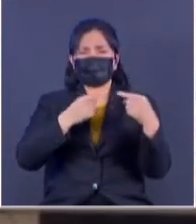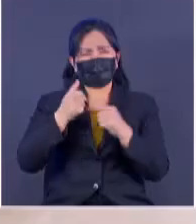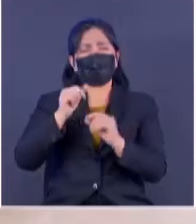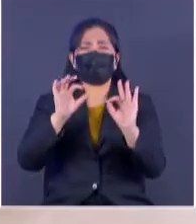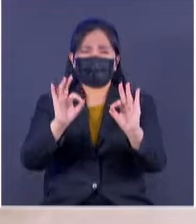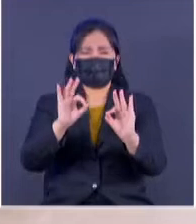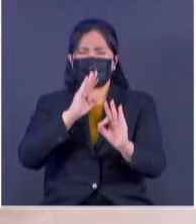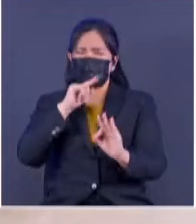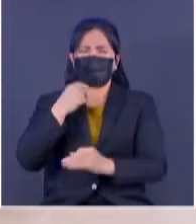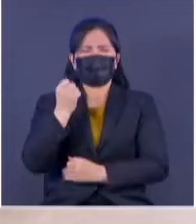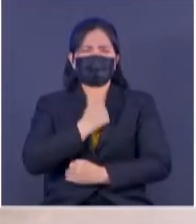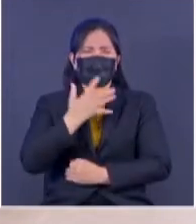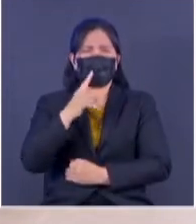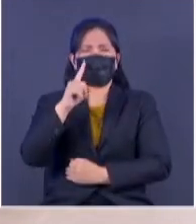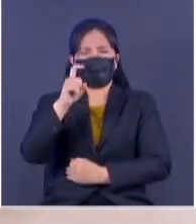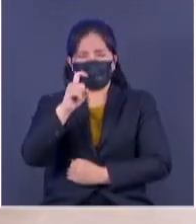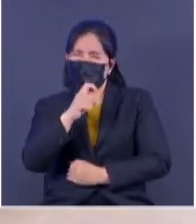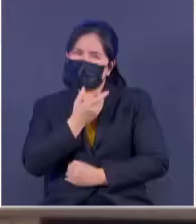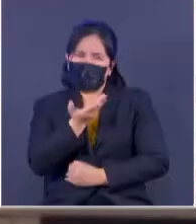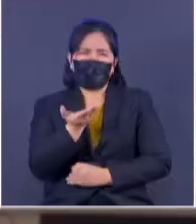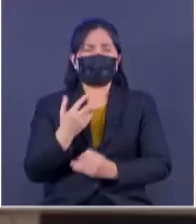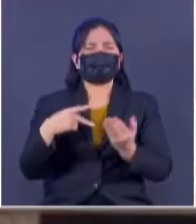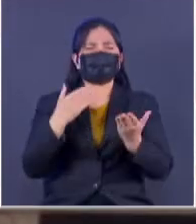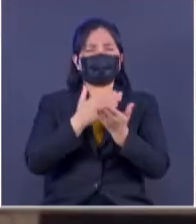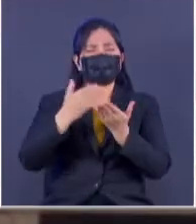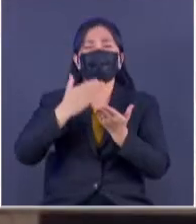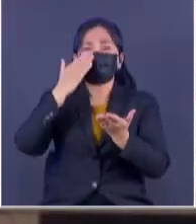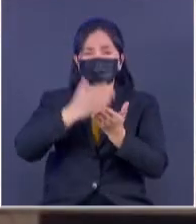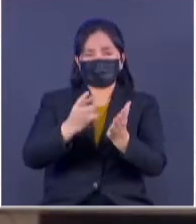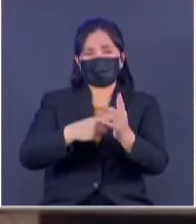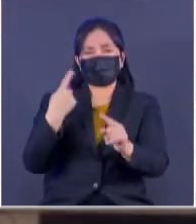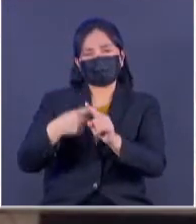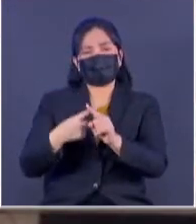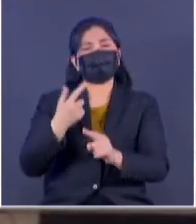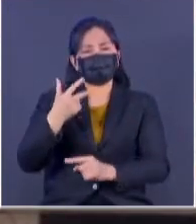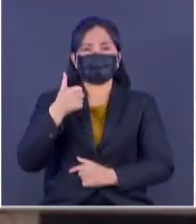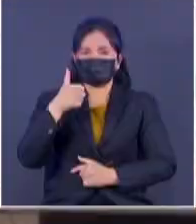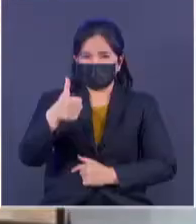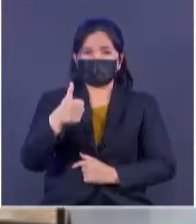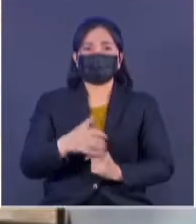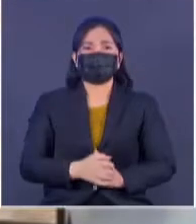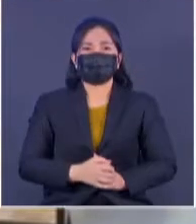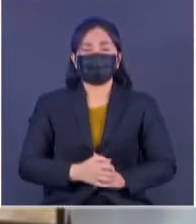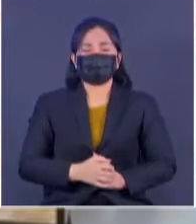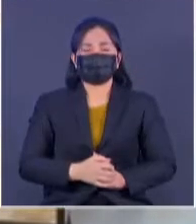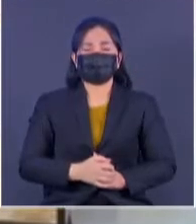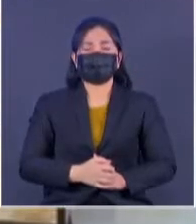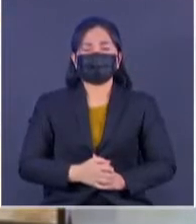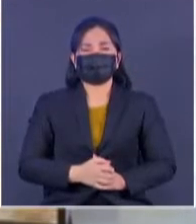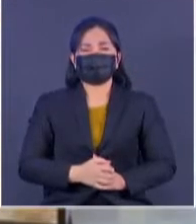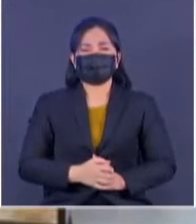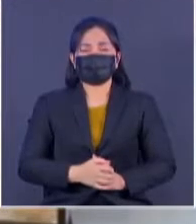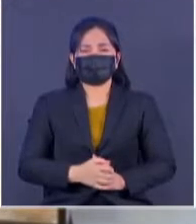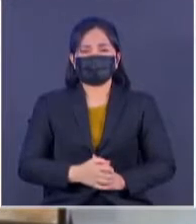ใครไม่ไหวก็สามารถเข้าสู่มาตรการพักชำระทั้งเงินต้นและดอกเบี้ยได้เป็นเวลา3เดือนซึ่งเป็นมาตรการให้ความช่วยเหลือของทางภ